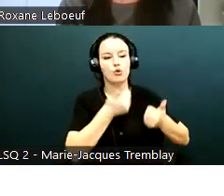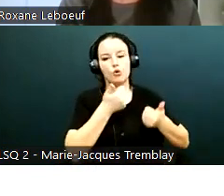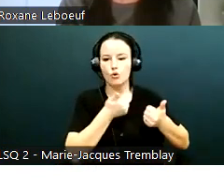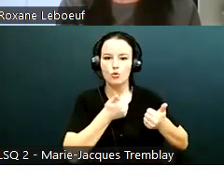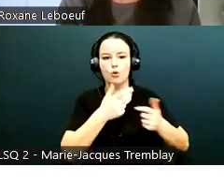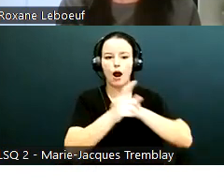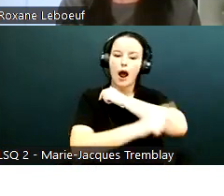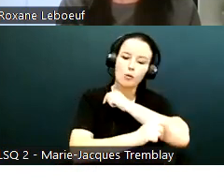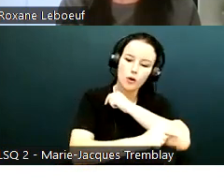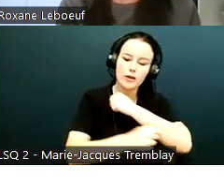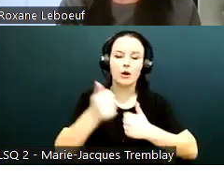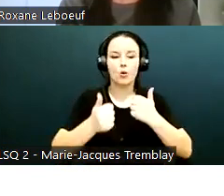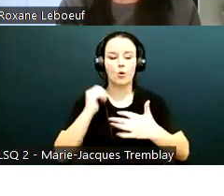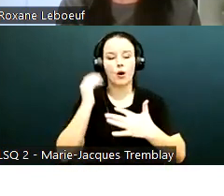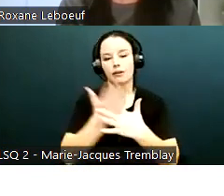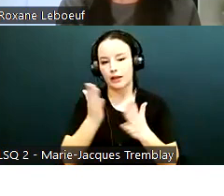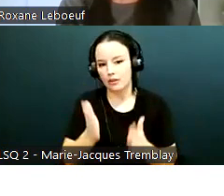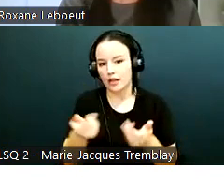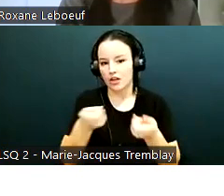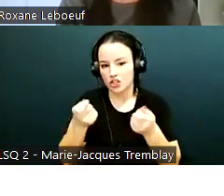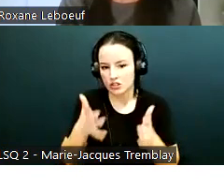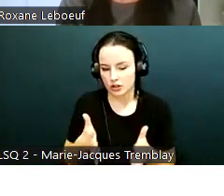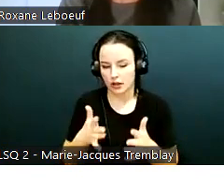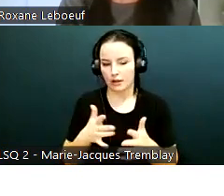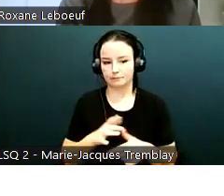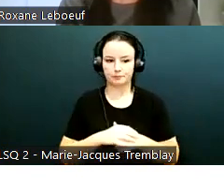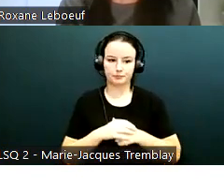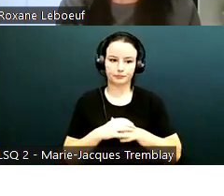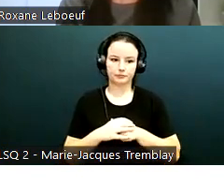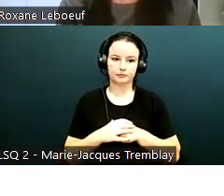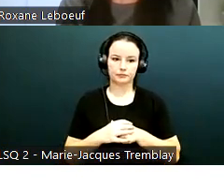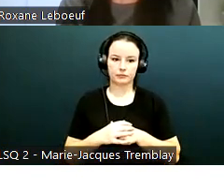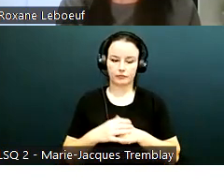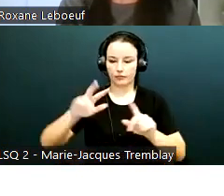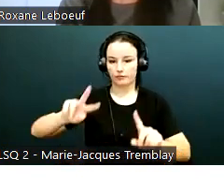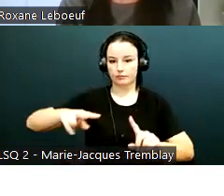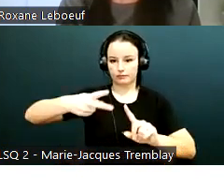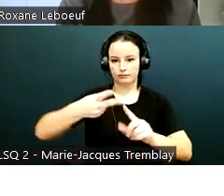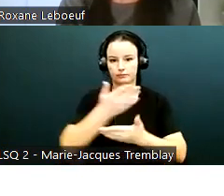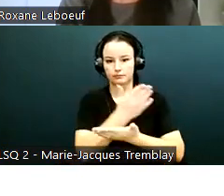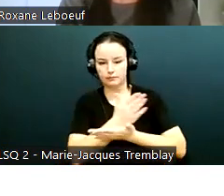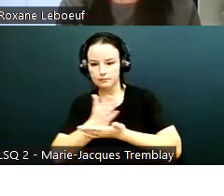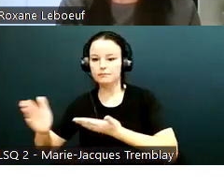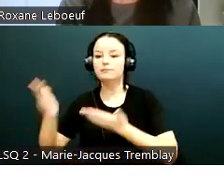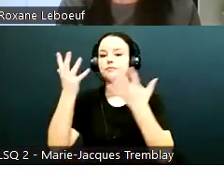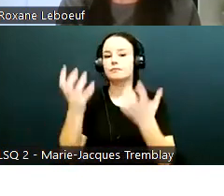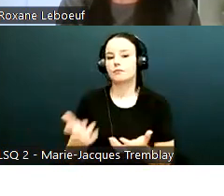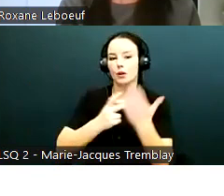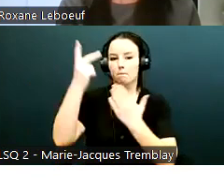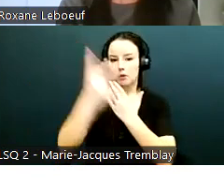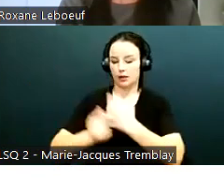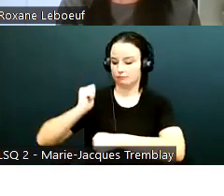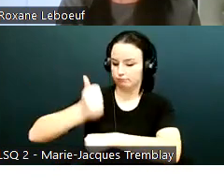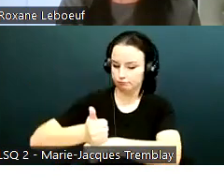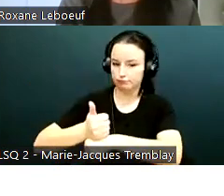encore comme intervenants ou gestionnaires. On a voulu, dans la deuxième phase, développer un programme et le mettre à